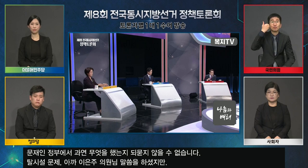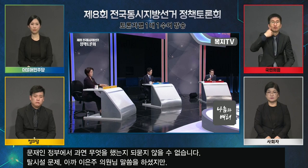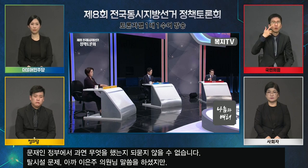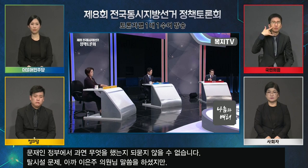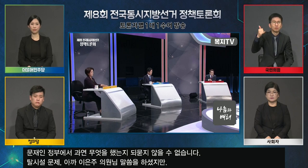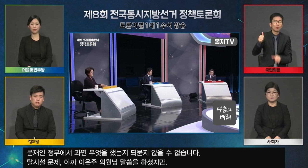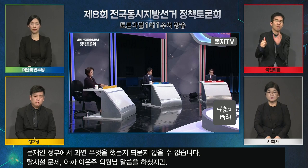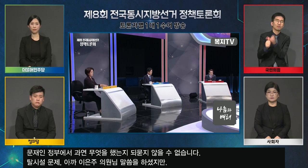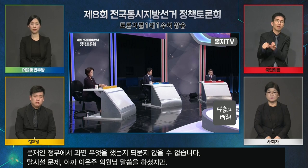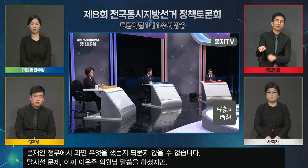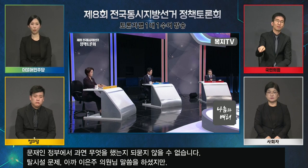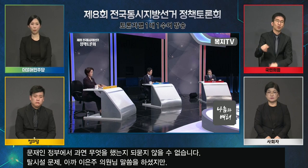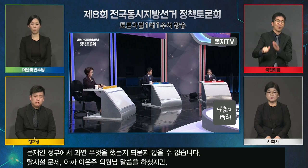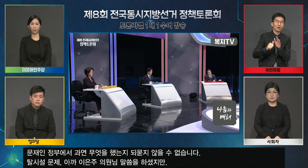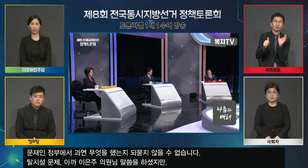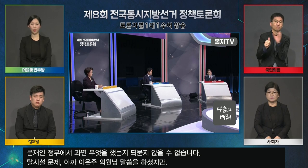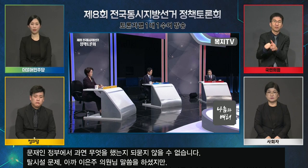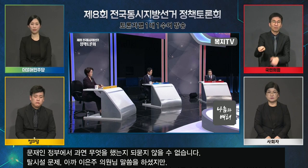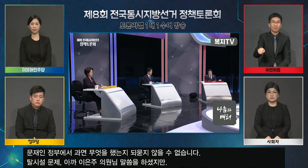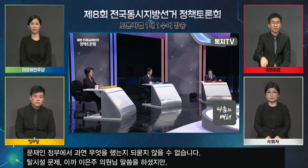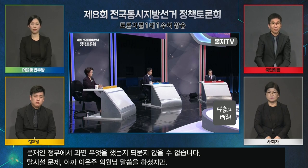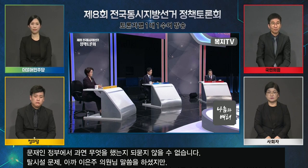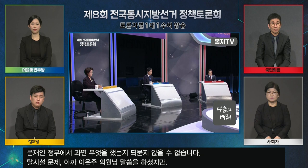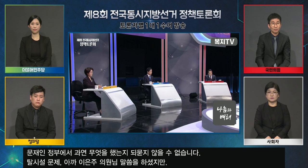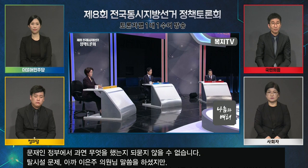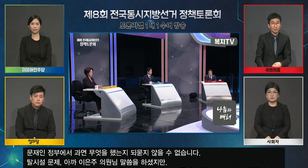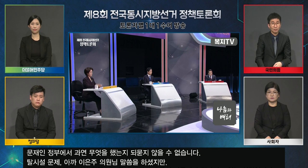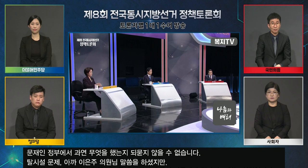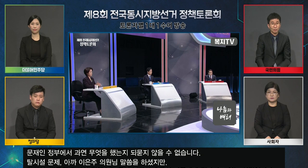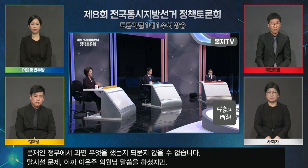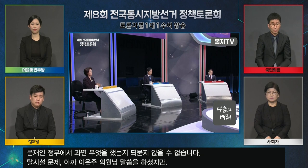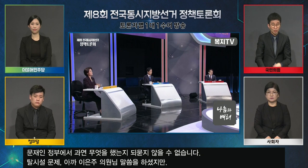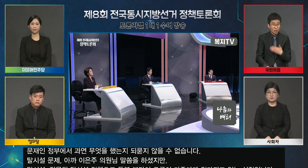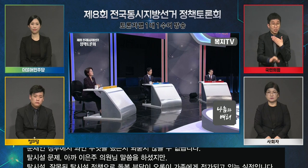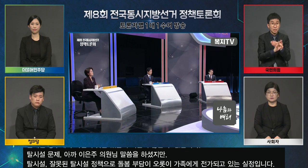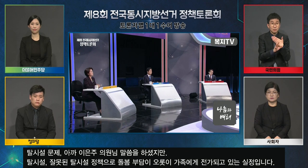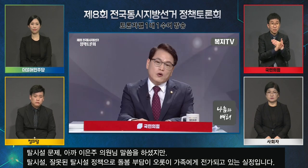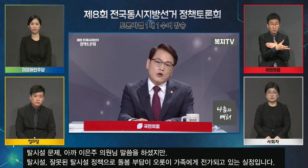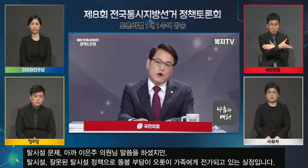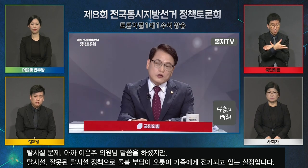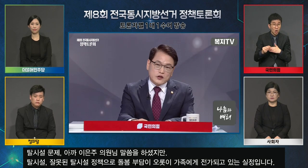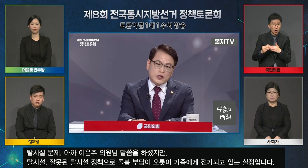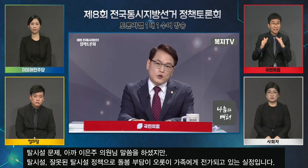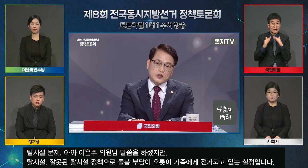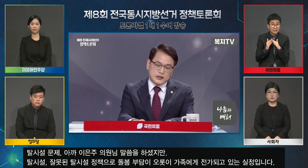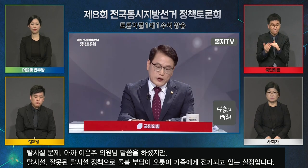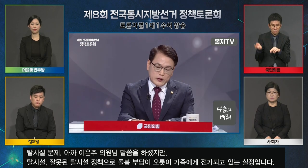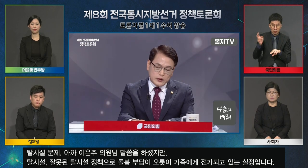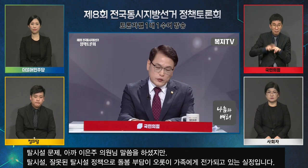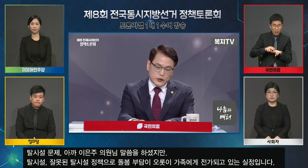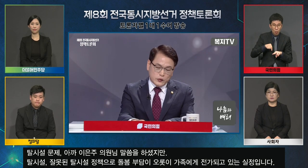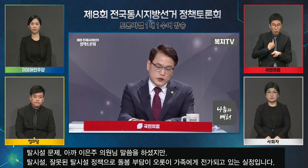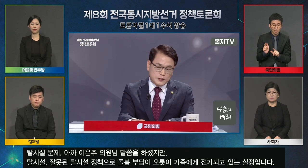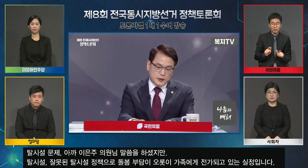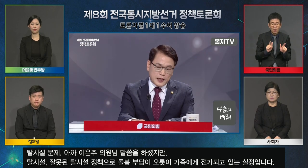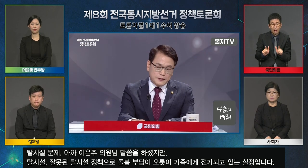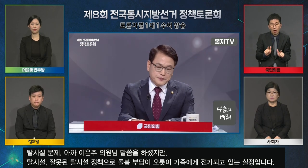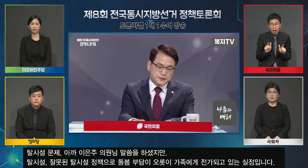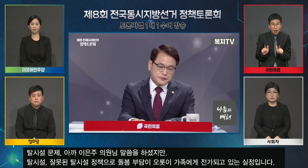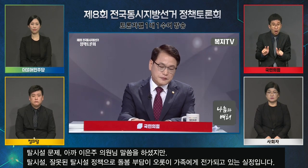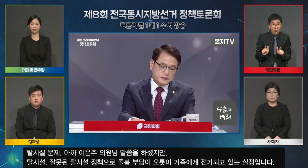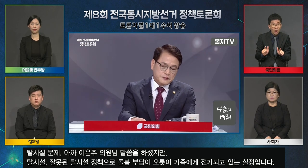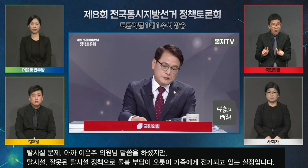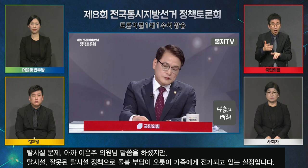실정입니다. 임대주택에 홀로 방치가 돼서 사망하는 사건도 엊그저께 또 기사가 되었습니다.